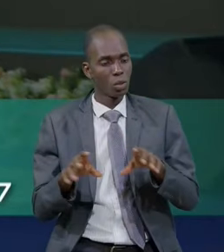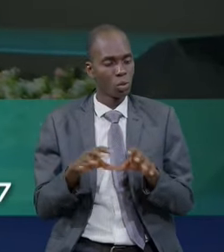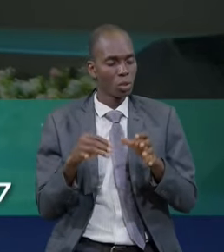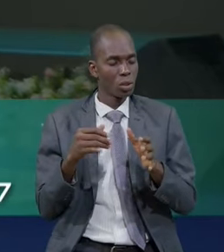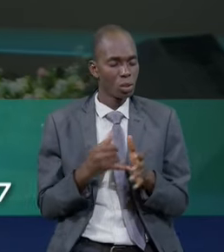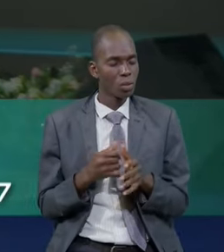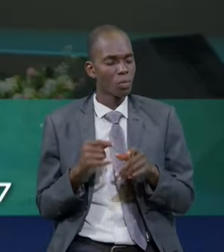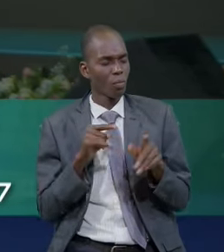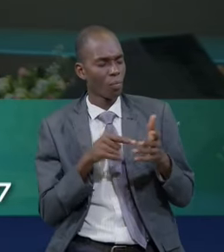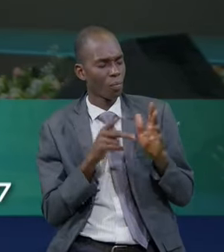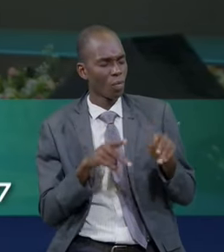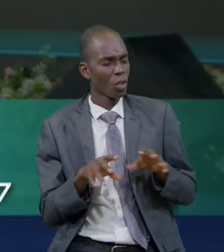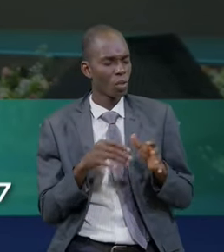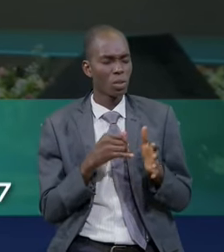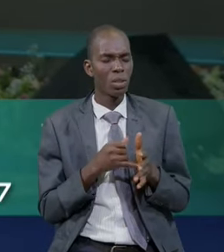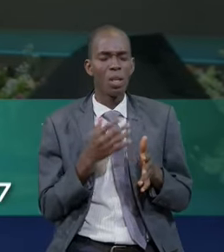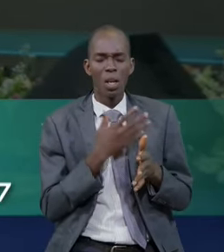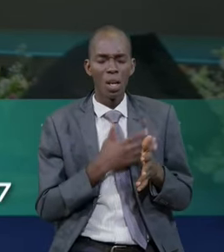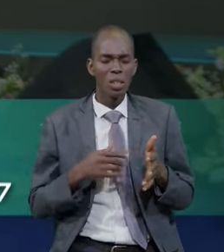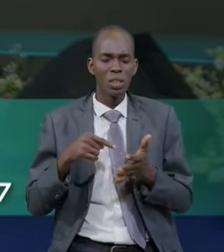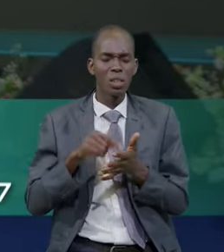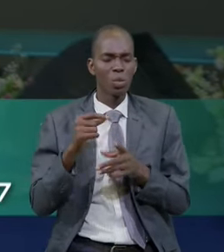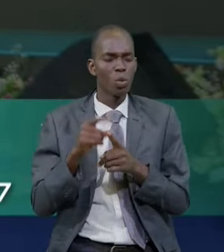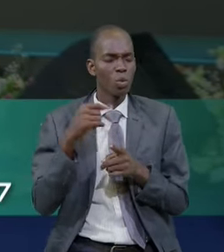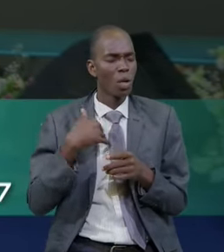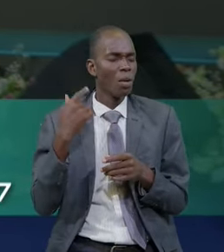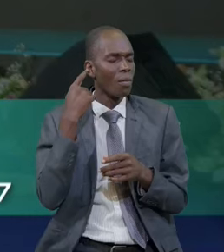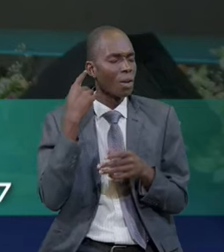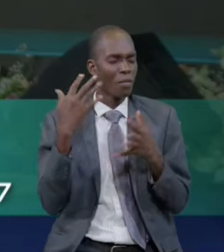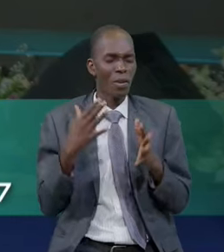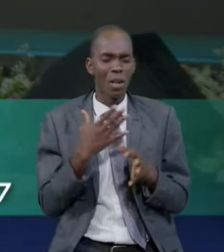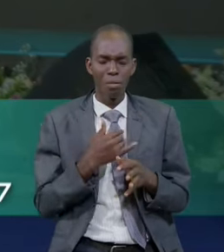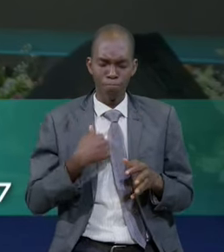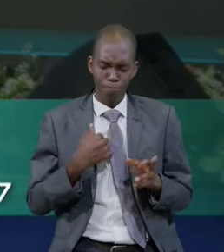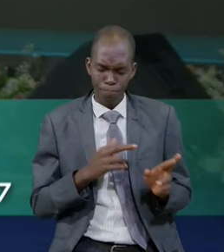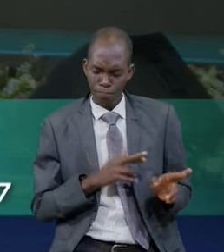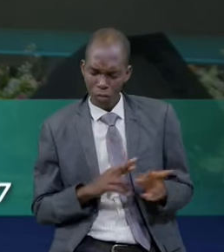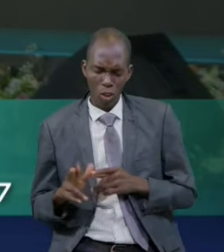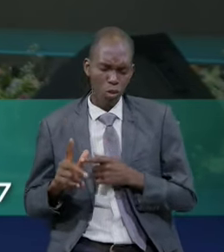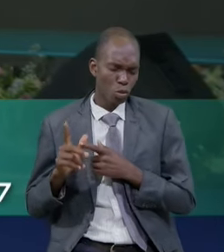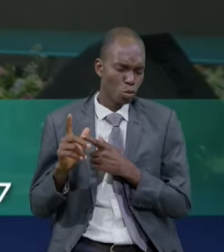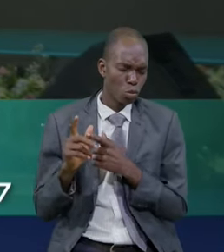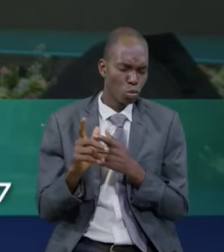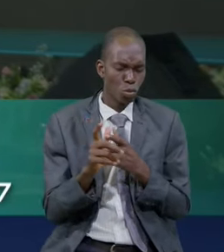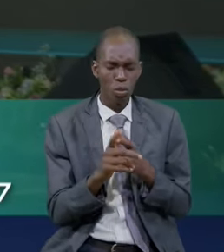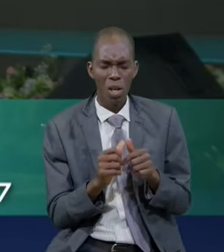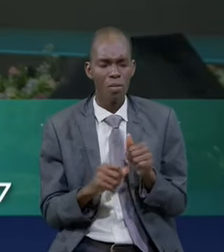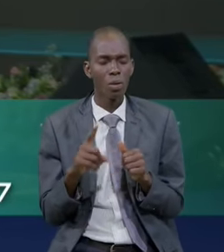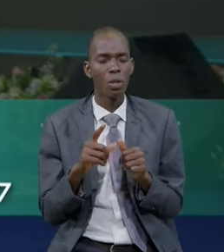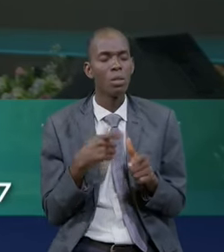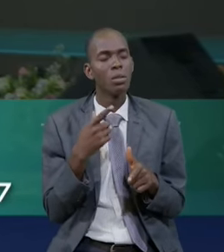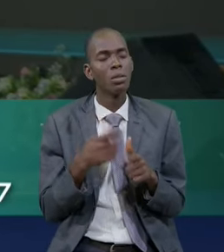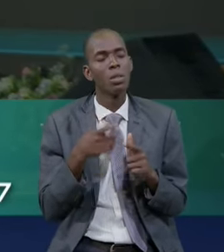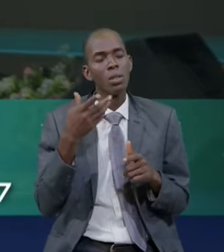j'ai entendu. Je vais me lever et je vais courir. Et le diable t'amène le fardeau de culpabilité, de